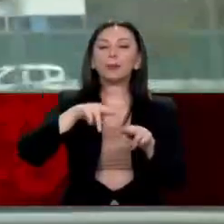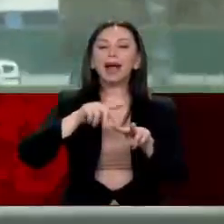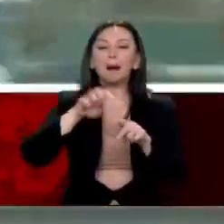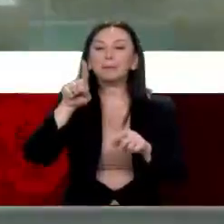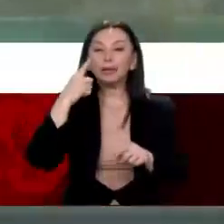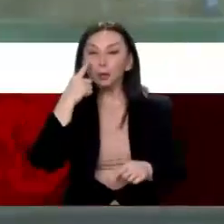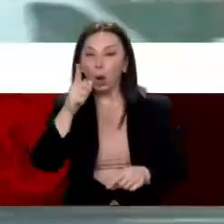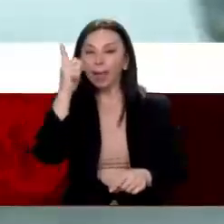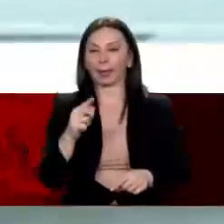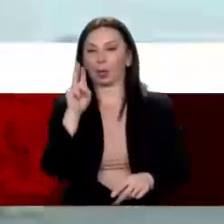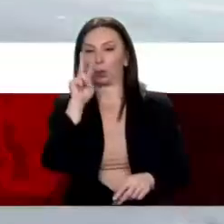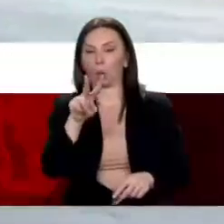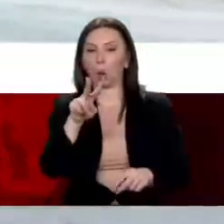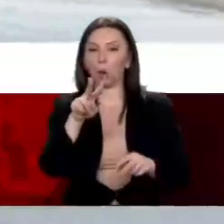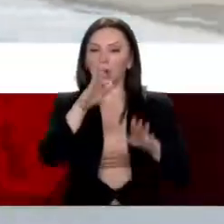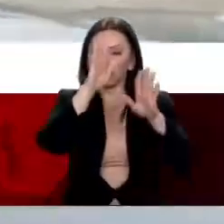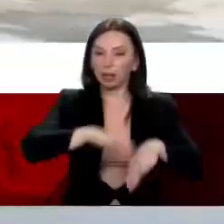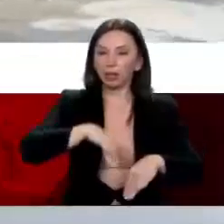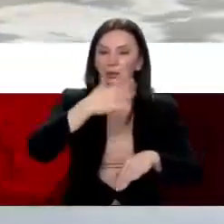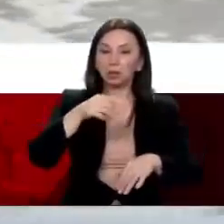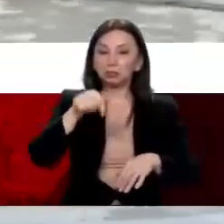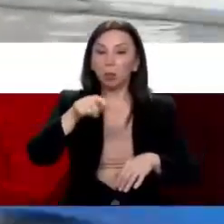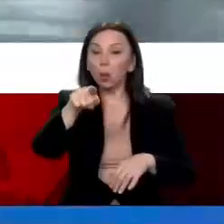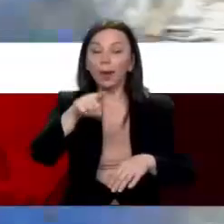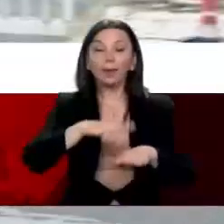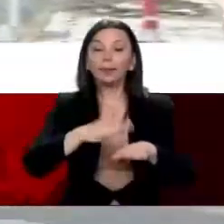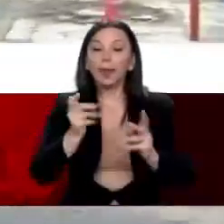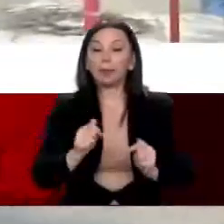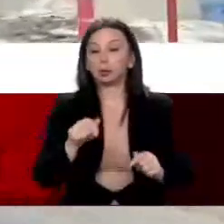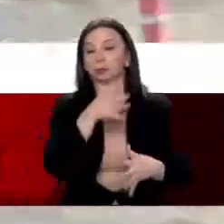bina karşılardı. Yıkıldıktan sonra oraya ne yapılacağıysa şimdilik bilinmiyor.